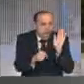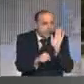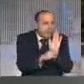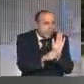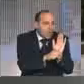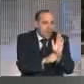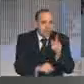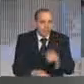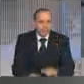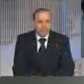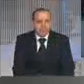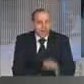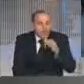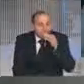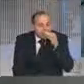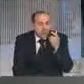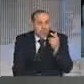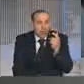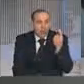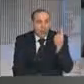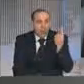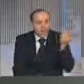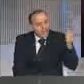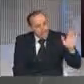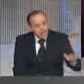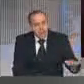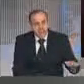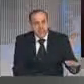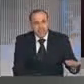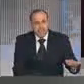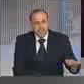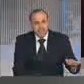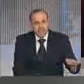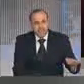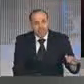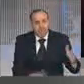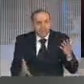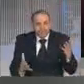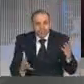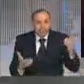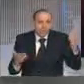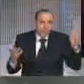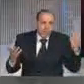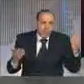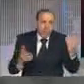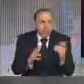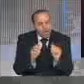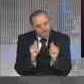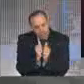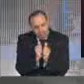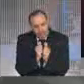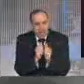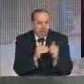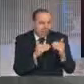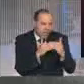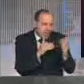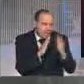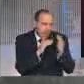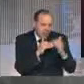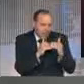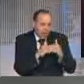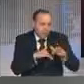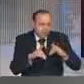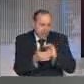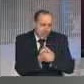عين الحكايه كل عن واحد توفى ركسيون فهمت ولد حومتنا وولد